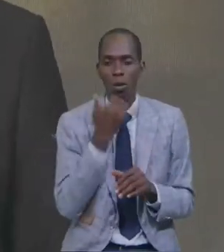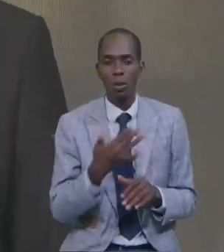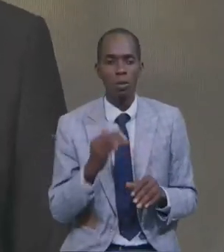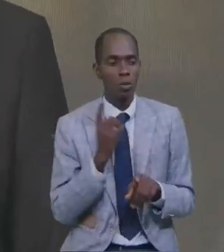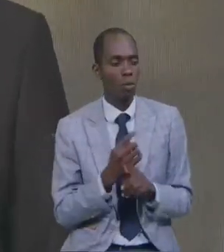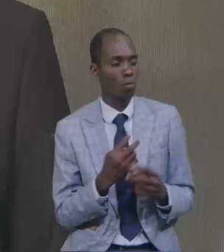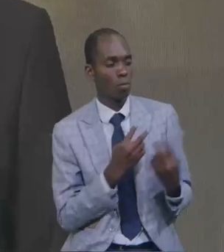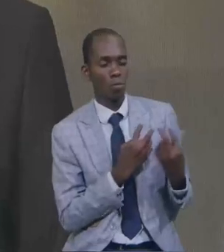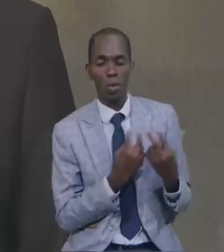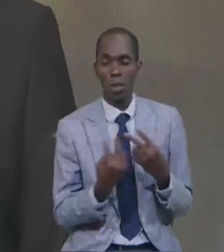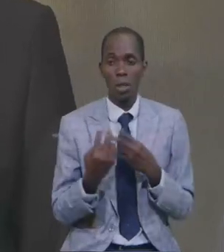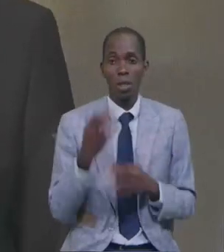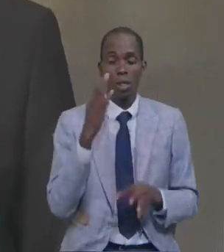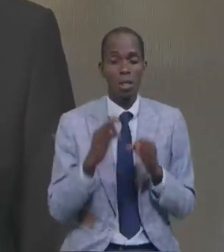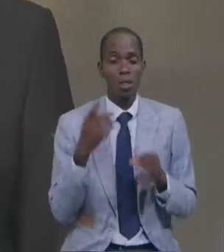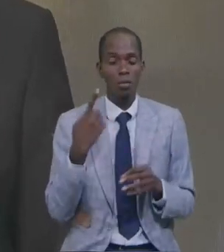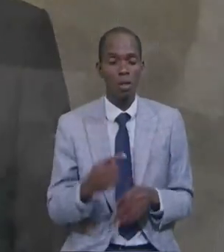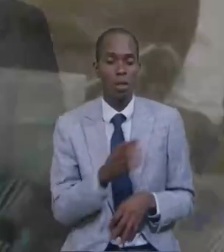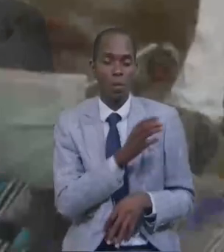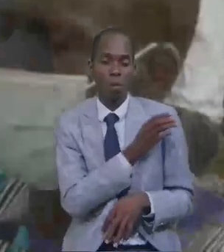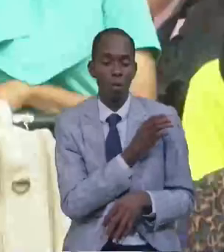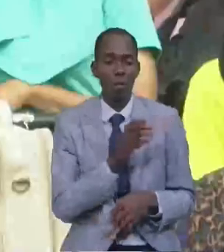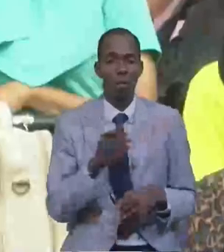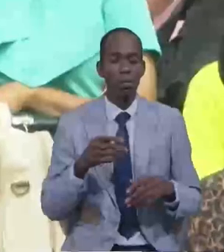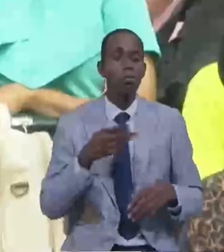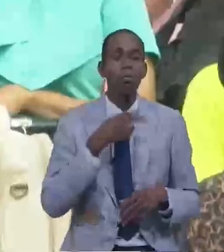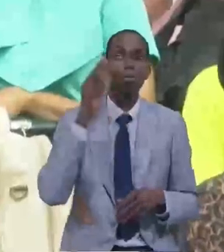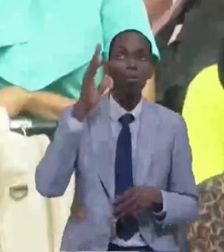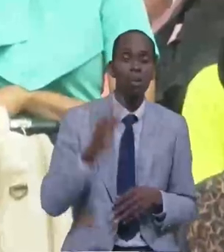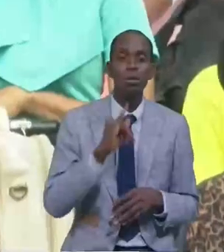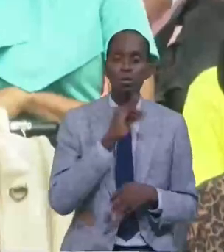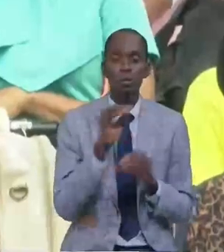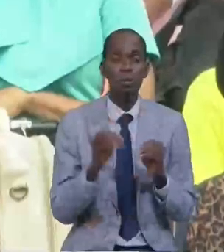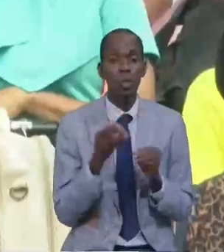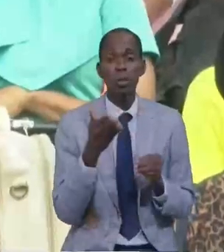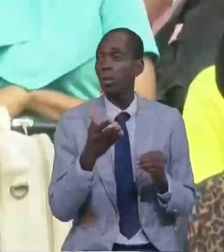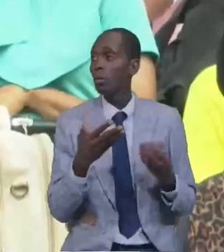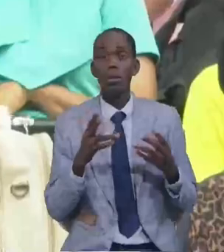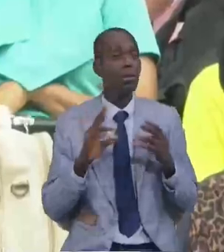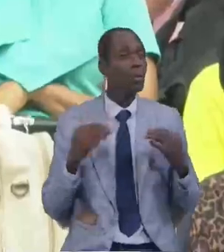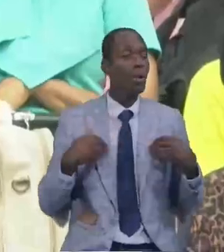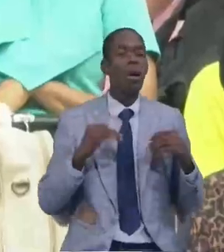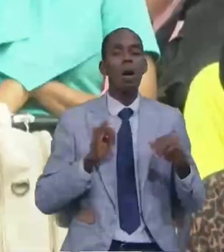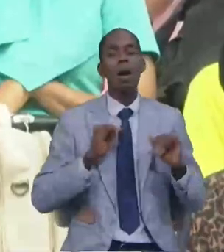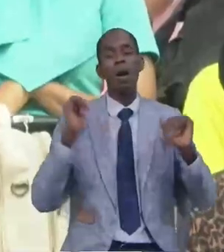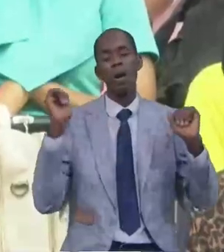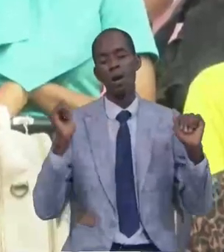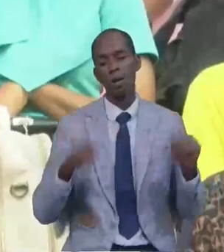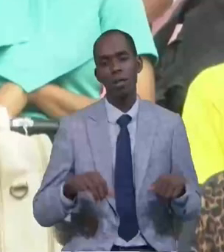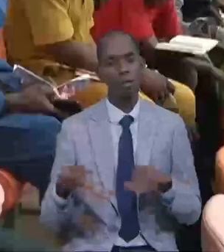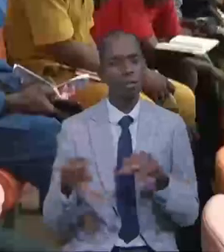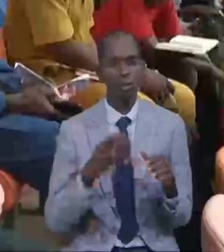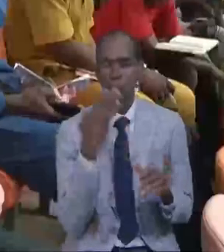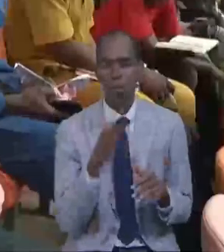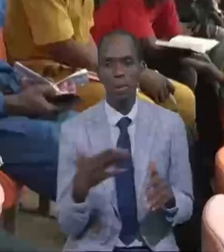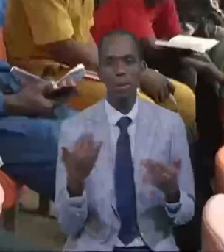peux. Tu n'es pas un vrai chrétien alors. Si tu es un vrai chrétien, que les gens le